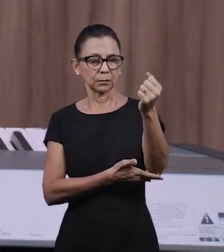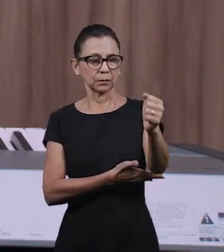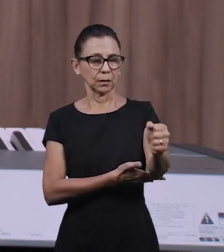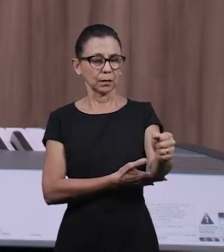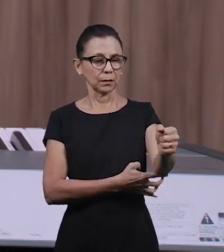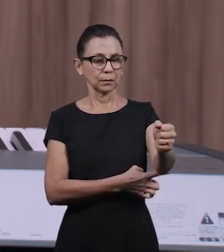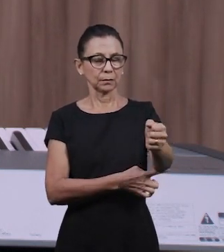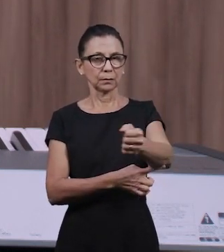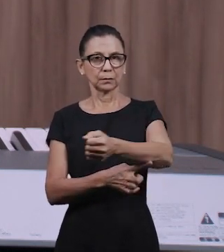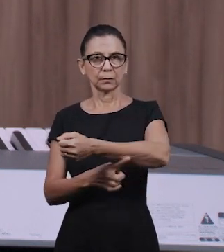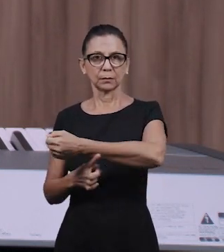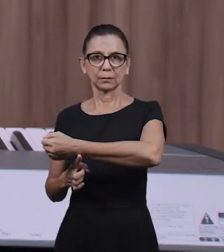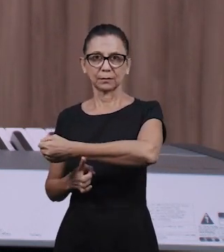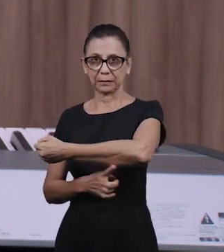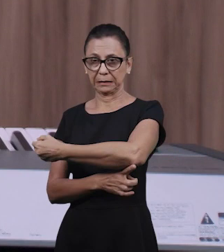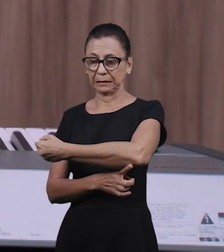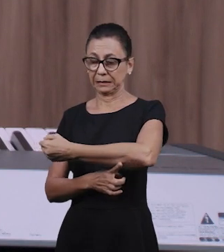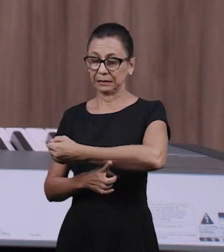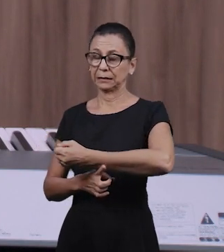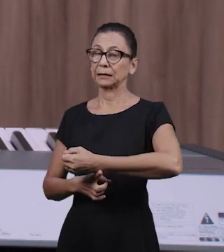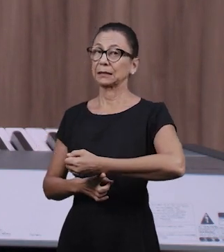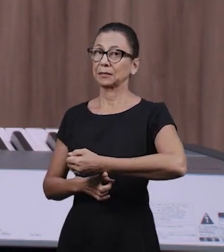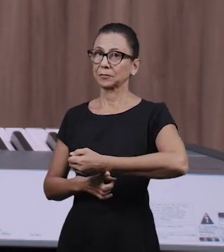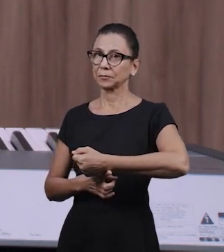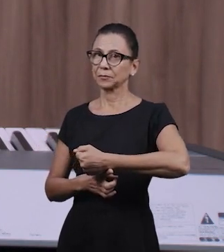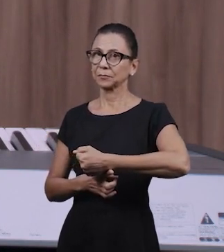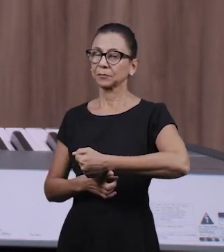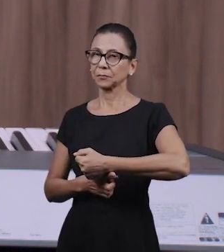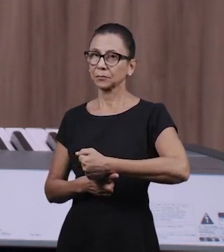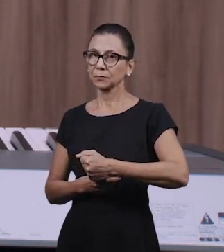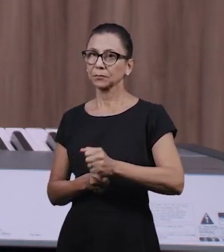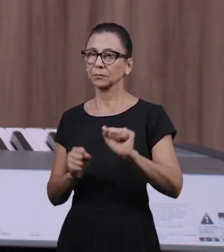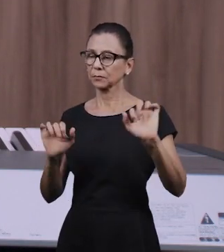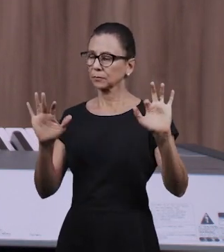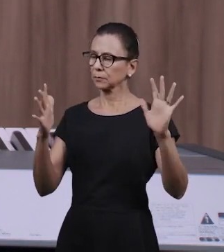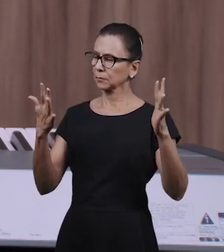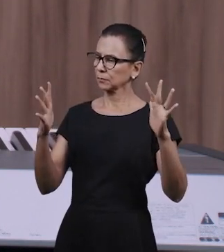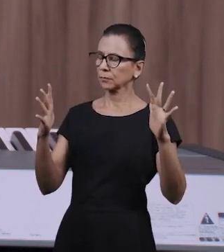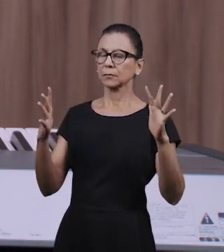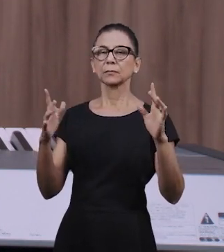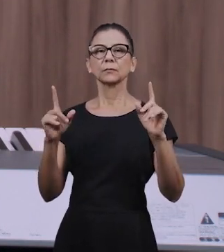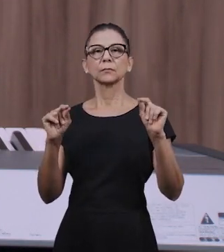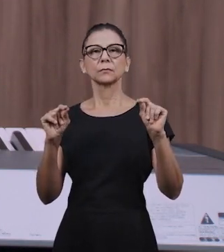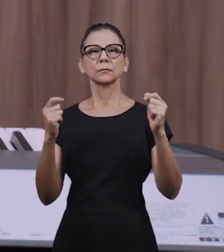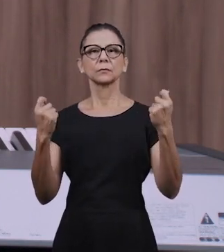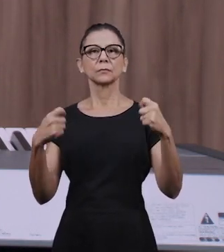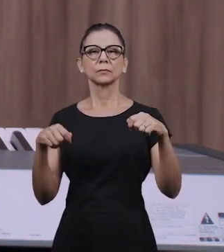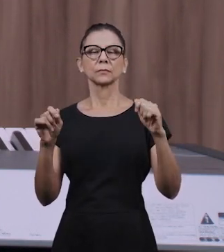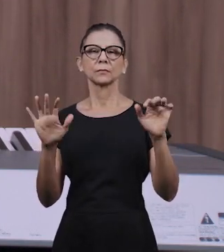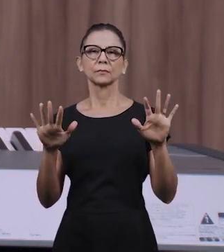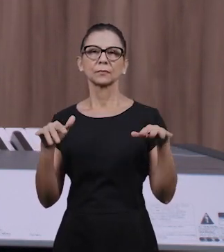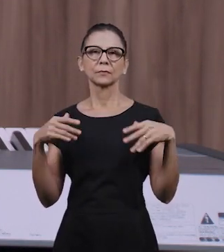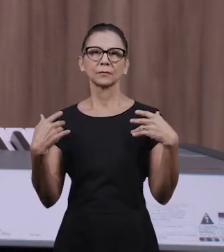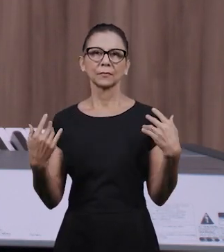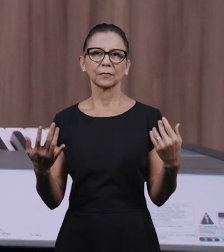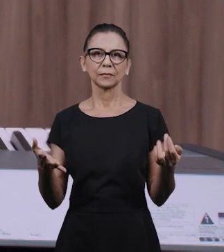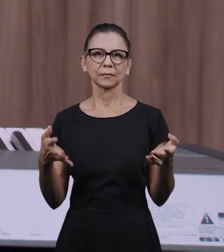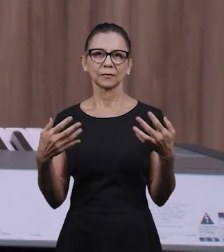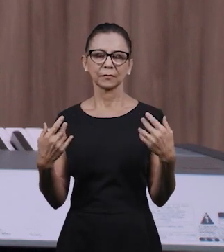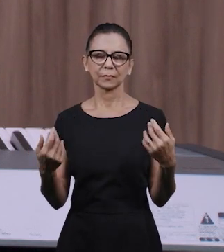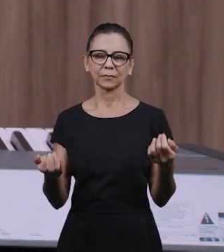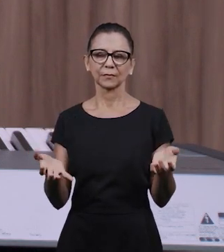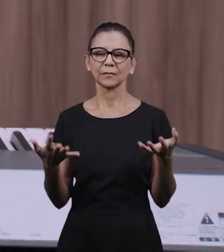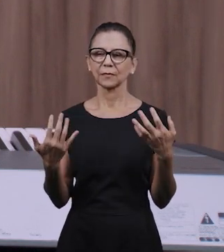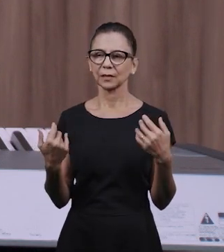être dans l'auteur de votre pouce, dans la ligne droite, horizontale. Et votre main aussi,